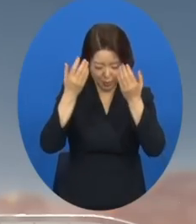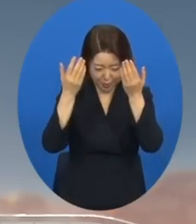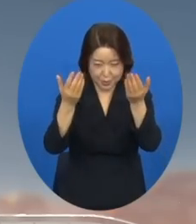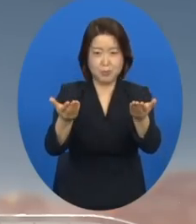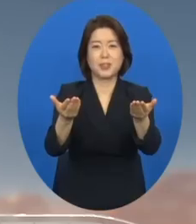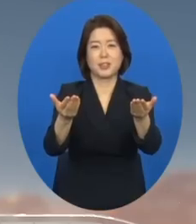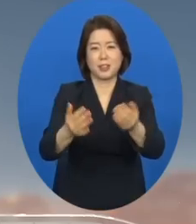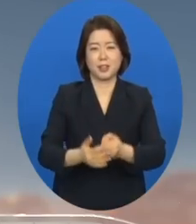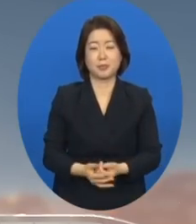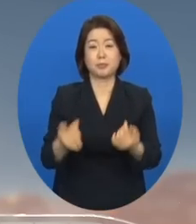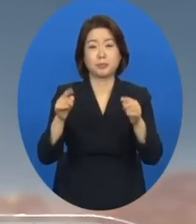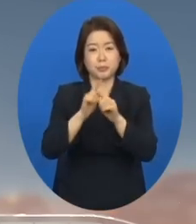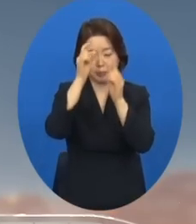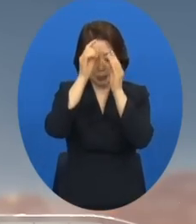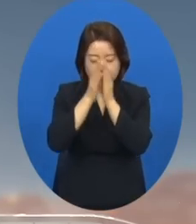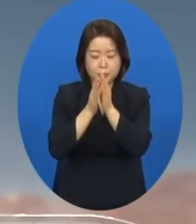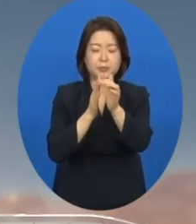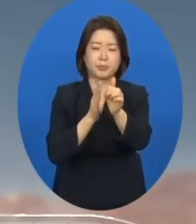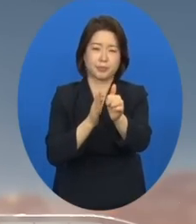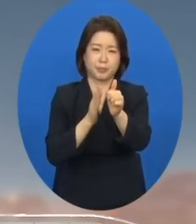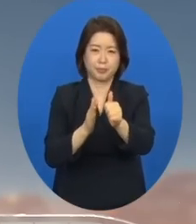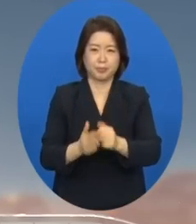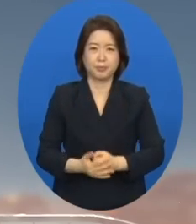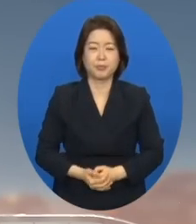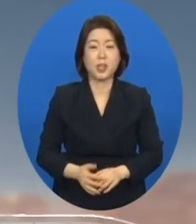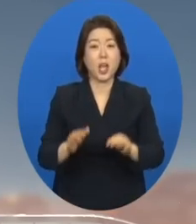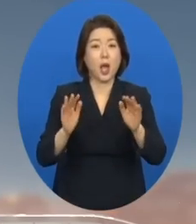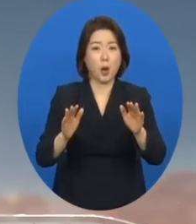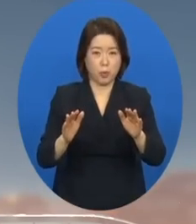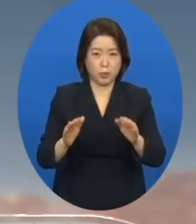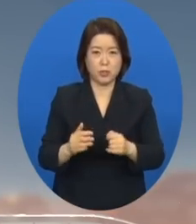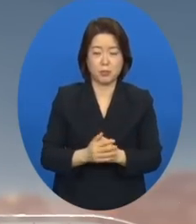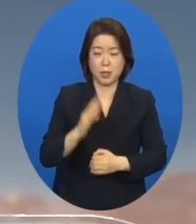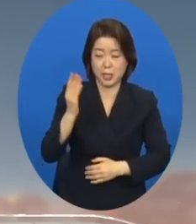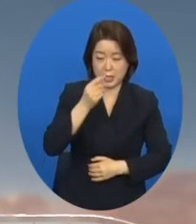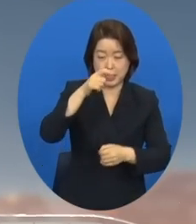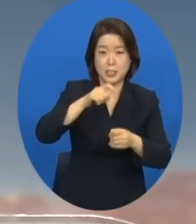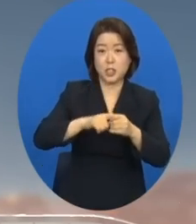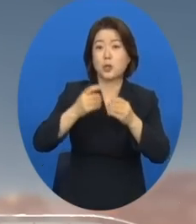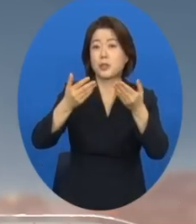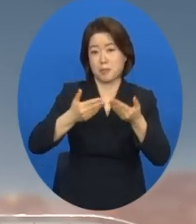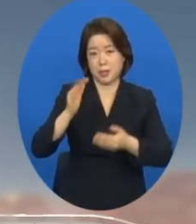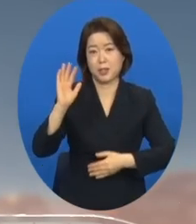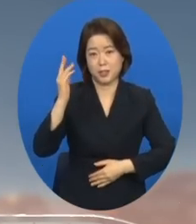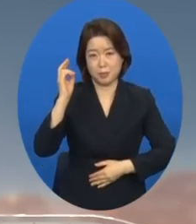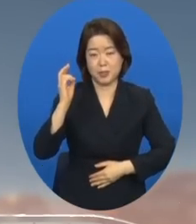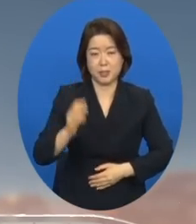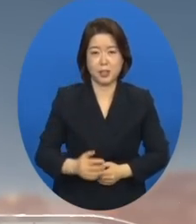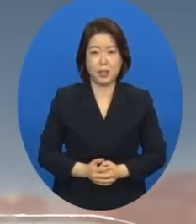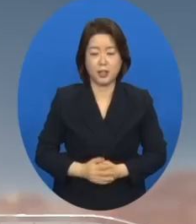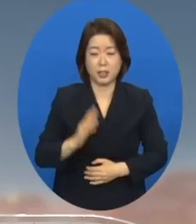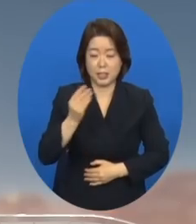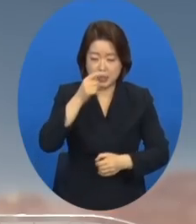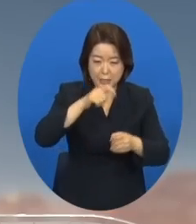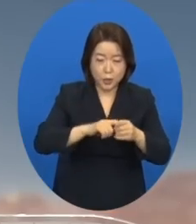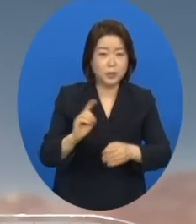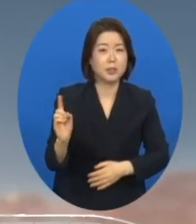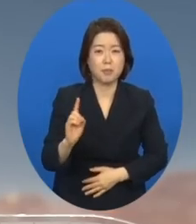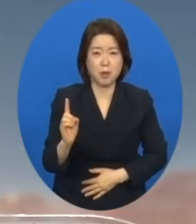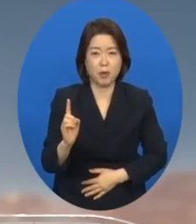우리 함께 기도하겠습니다 오늘 우리 성찬을 받을 텐데요 성찬은 뭐냐